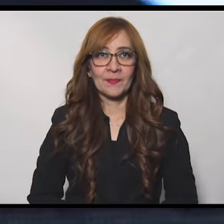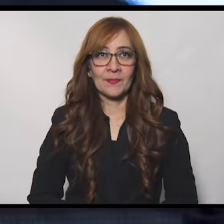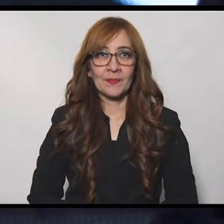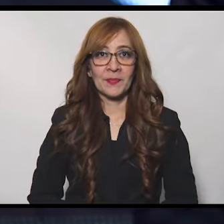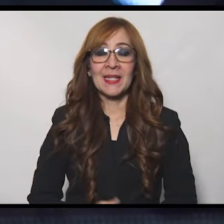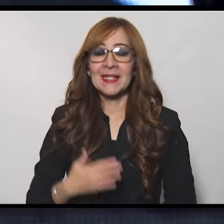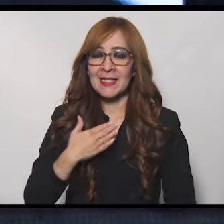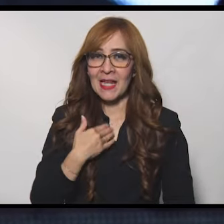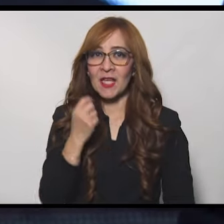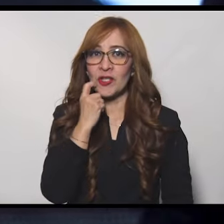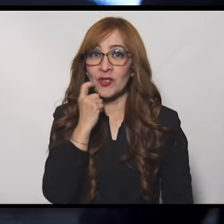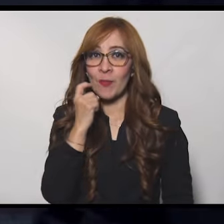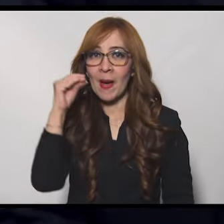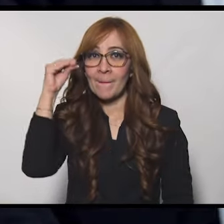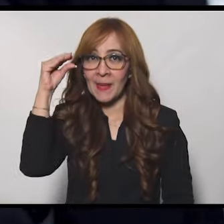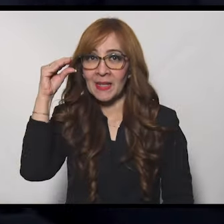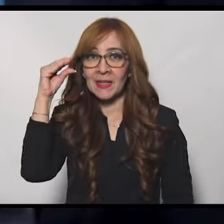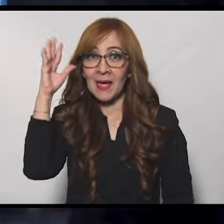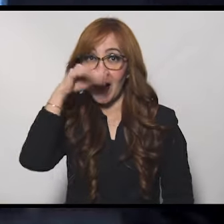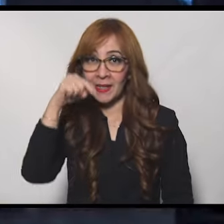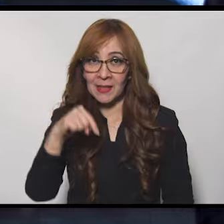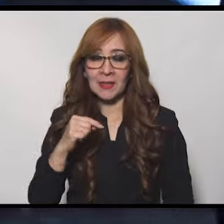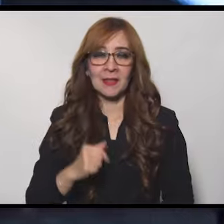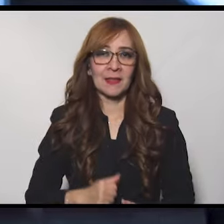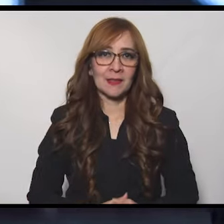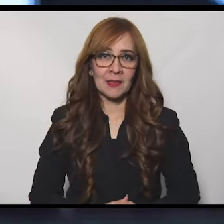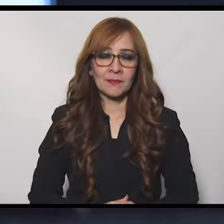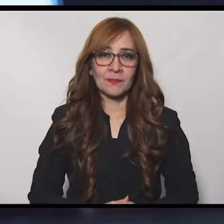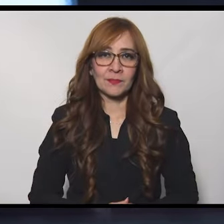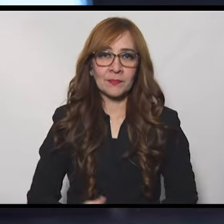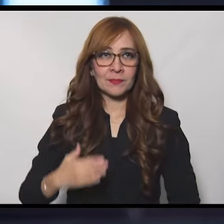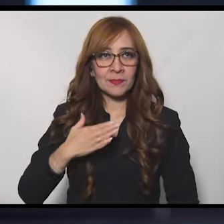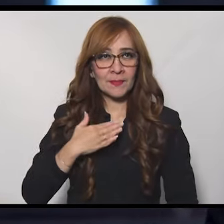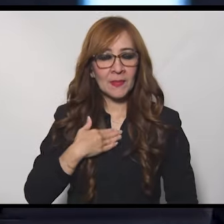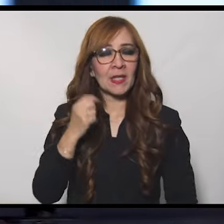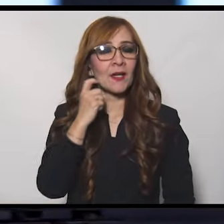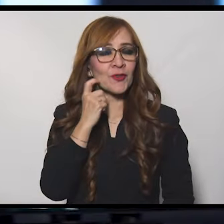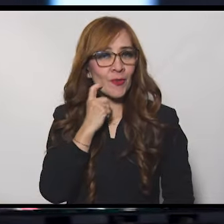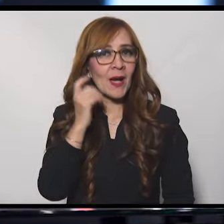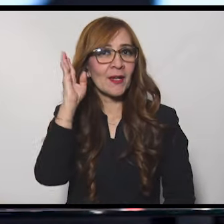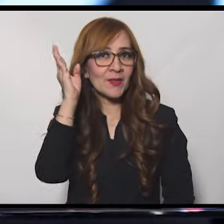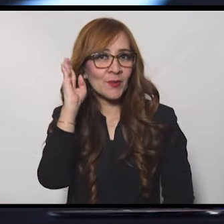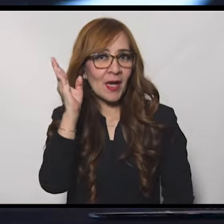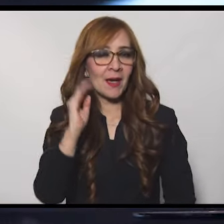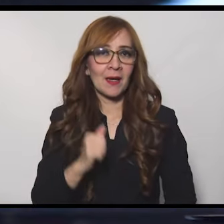Ini saya coba tadi pagi, Bapak Ibu Saudara sekalian. Saya coba tadi pagi.